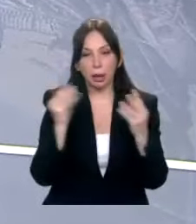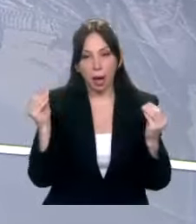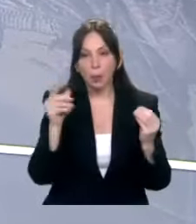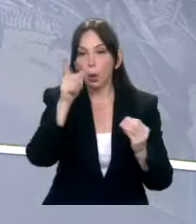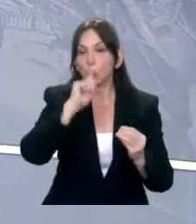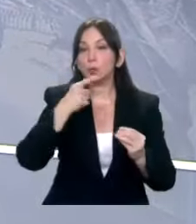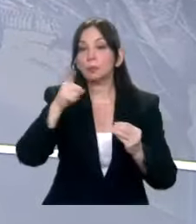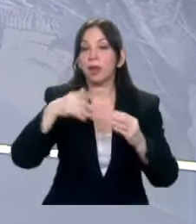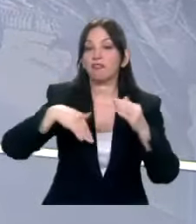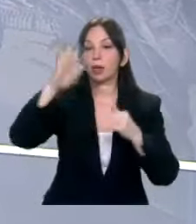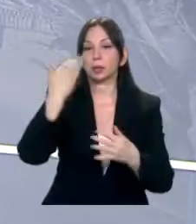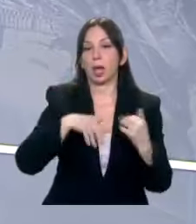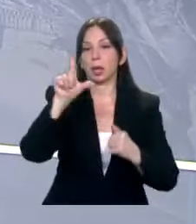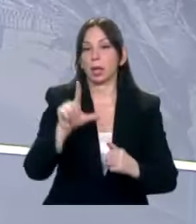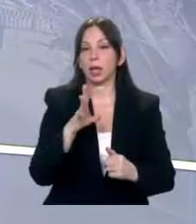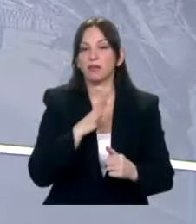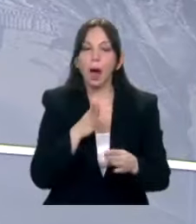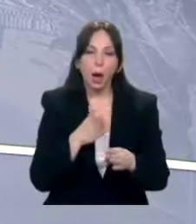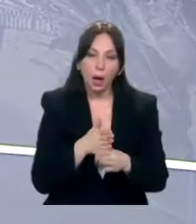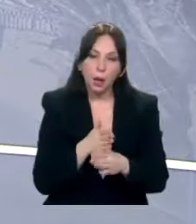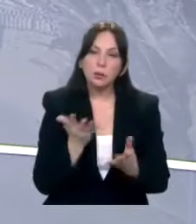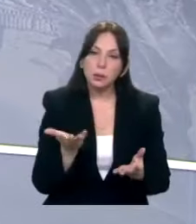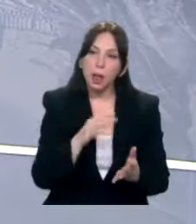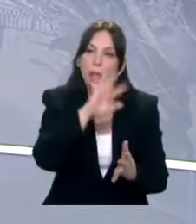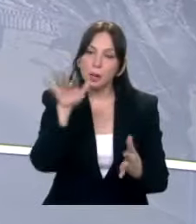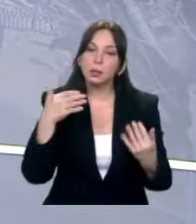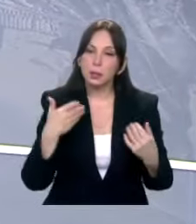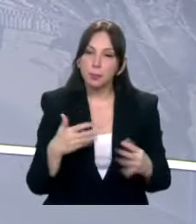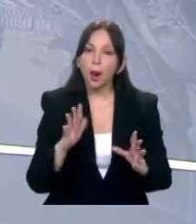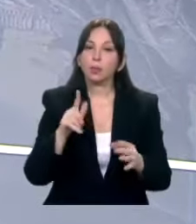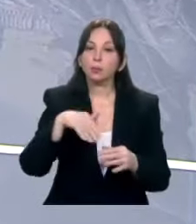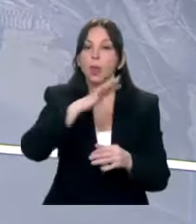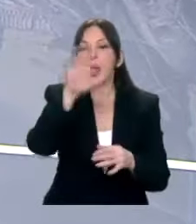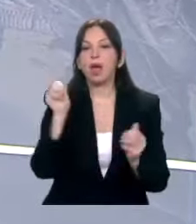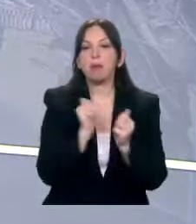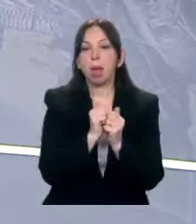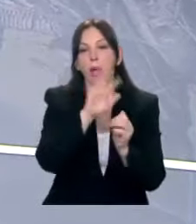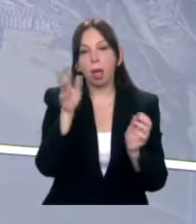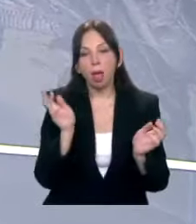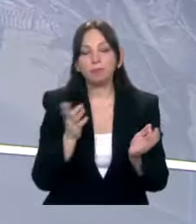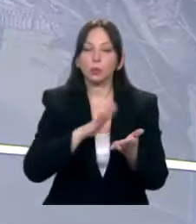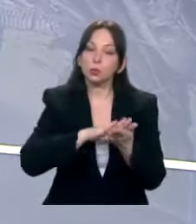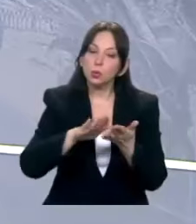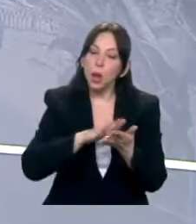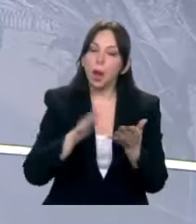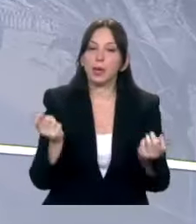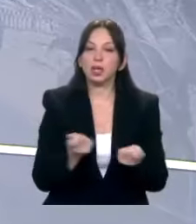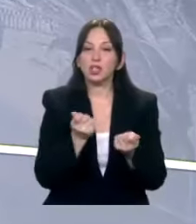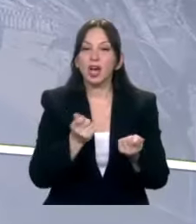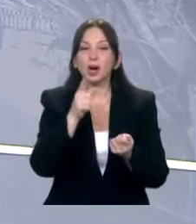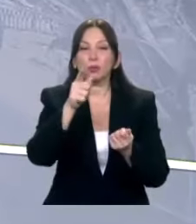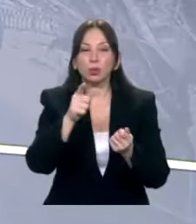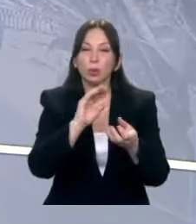kaybetti. 100 binden fazla yaralı var. Aslında herkes yıkıldı. Sonra da hep birlikte ayağa kalkmaya çalıştık. Yaralar